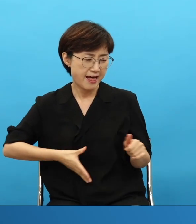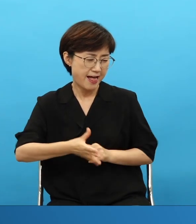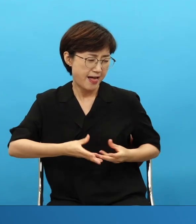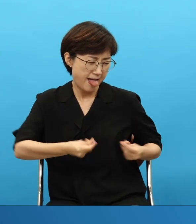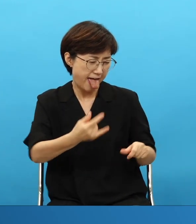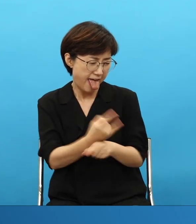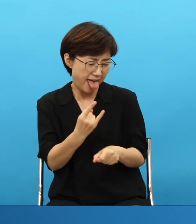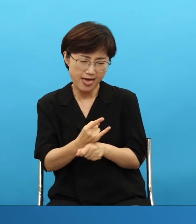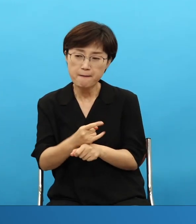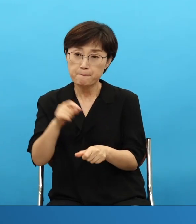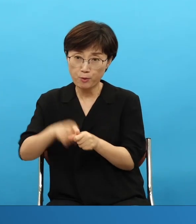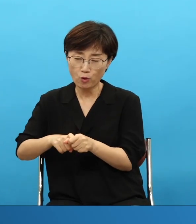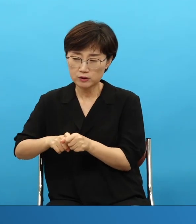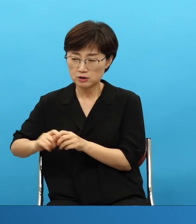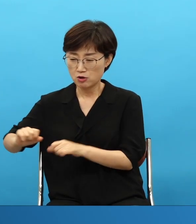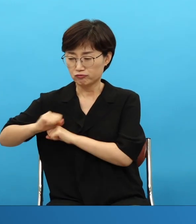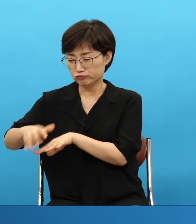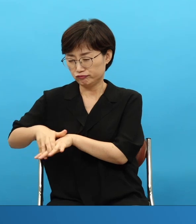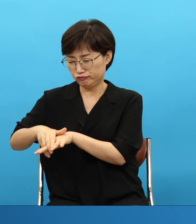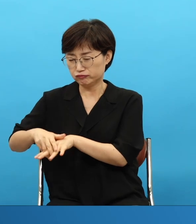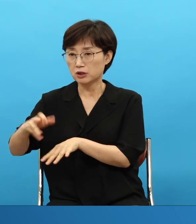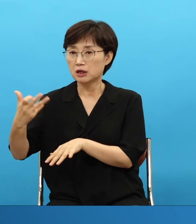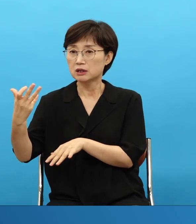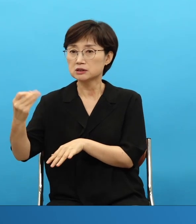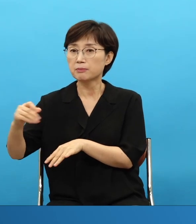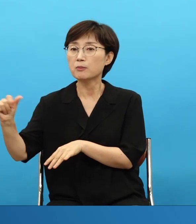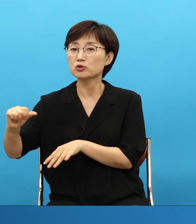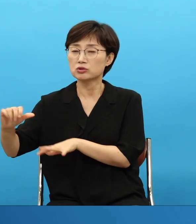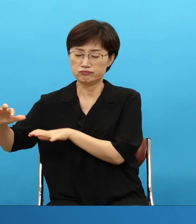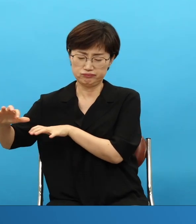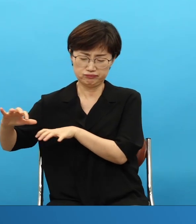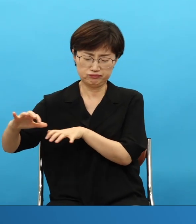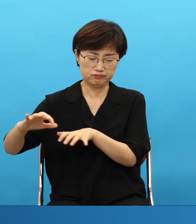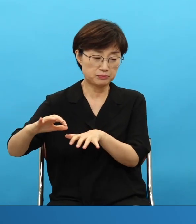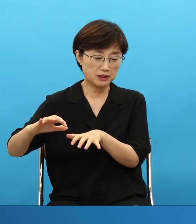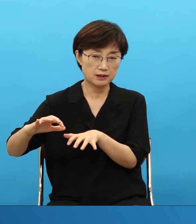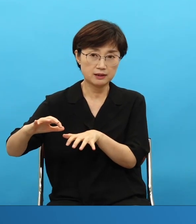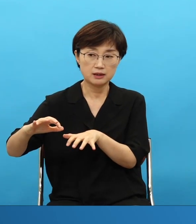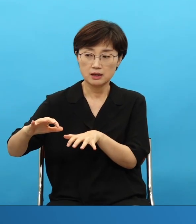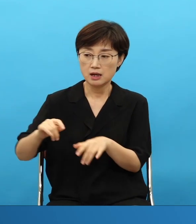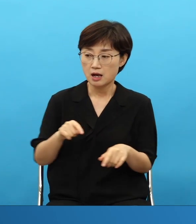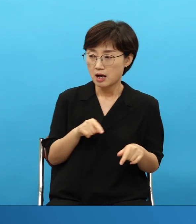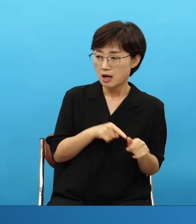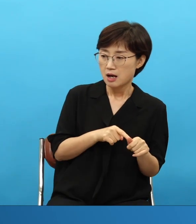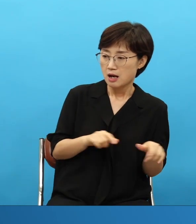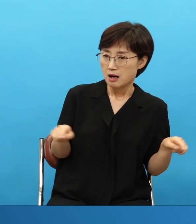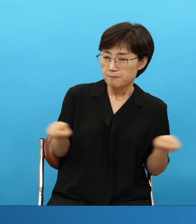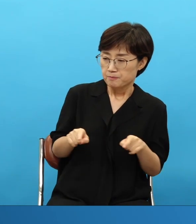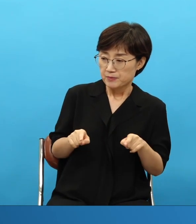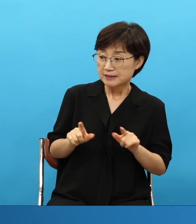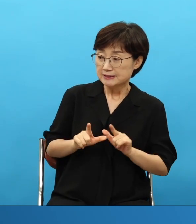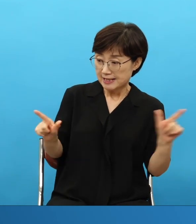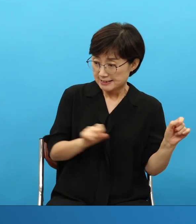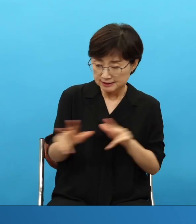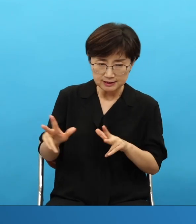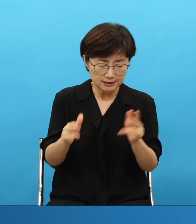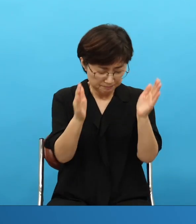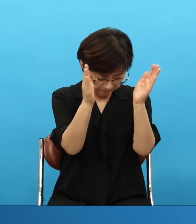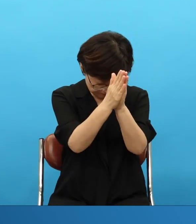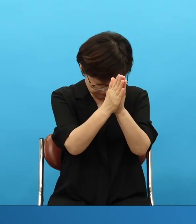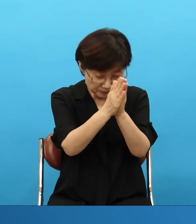to destroy Israel. 여러분 잘 알지 않습니까? And you know very well. 그날 밤에 히스기야 왕은